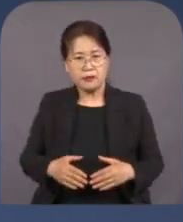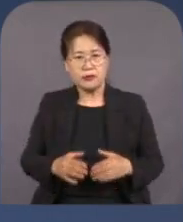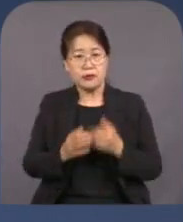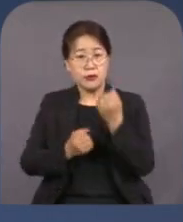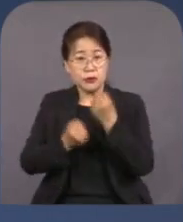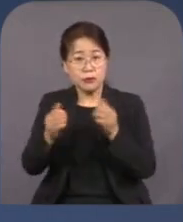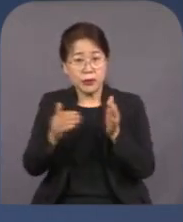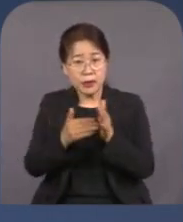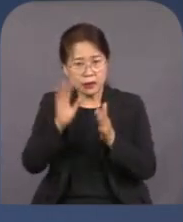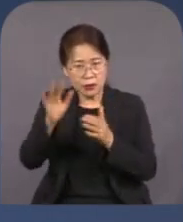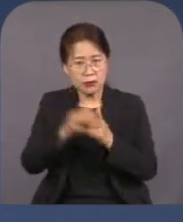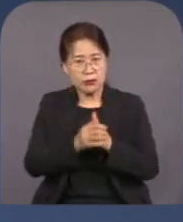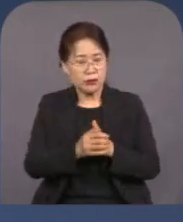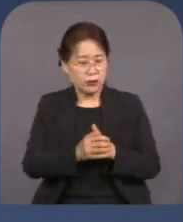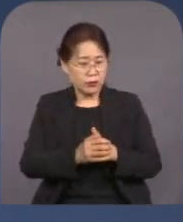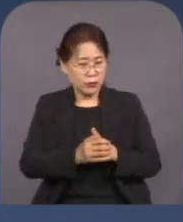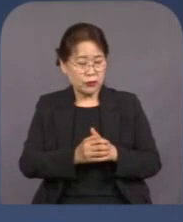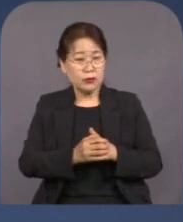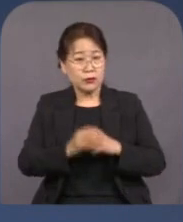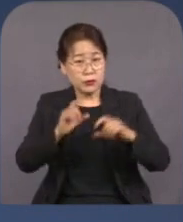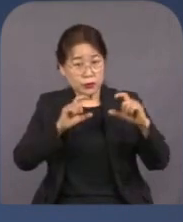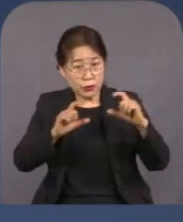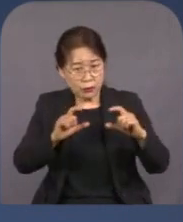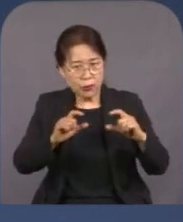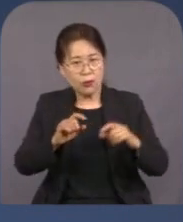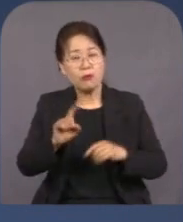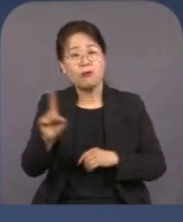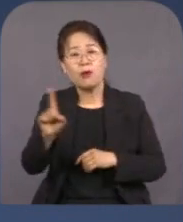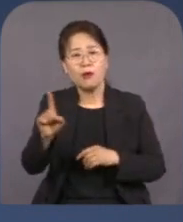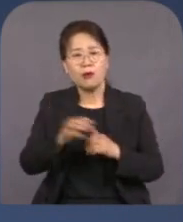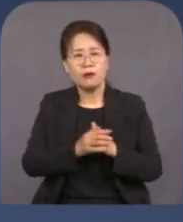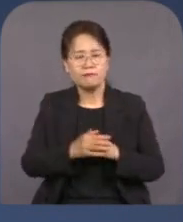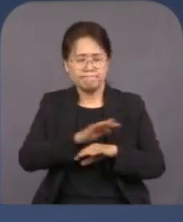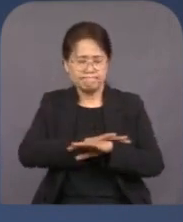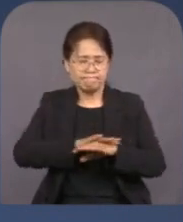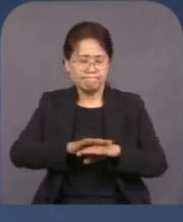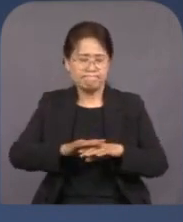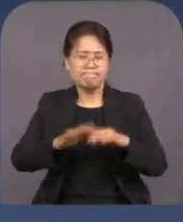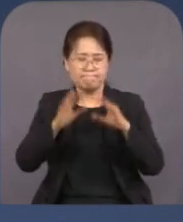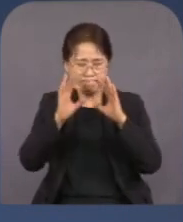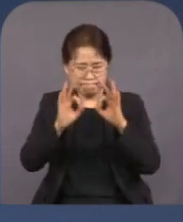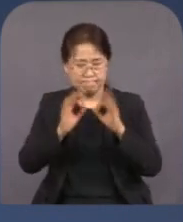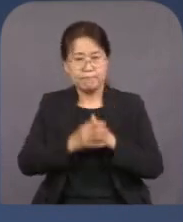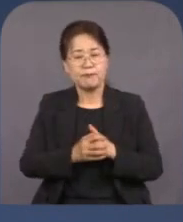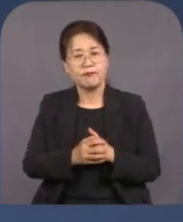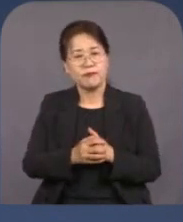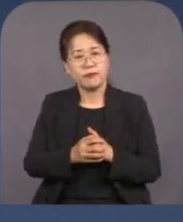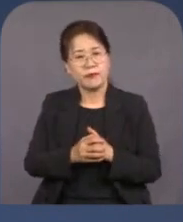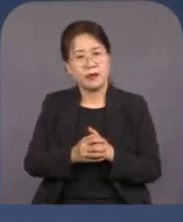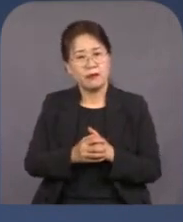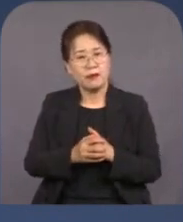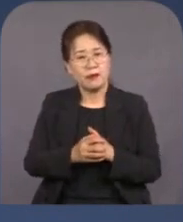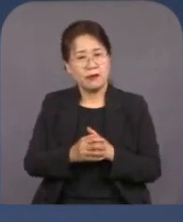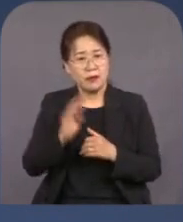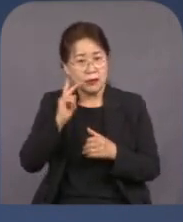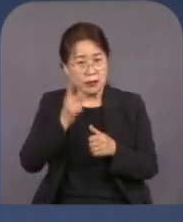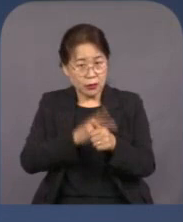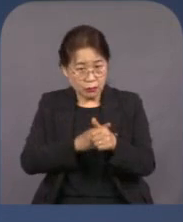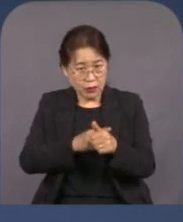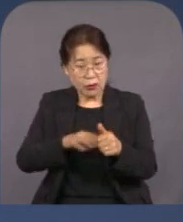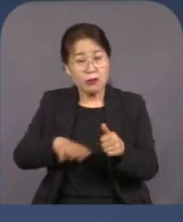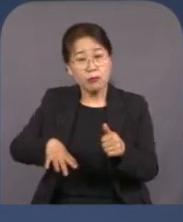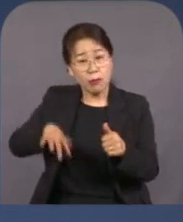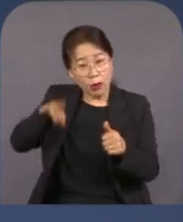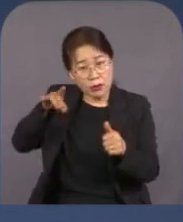연여강조하고 있는 기도들에 대해서 우리가 한번 자세하게 생각을 해보도록 하겠습니다 자 사도 바울은 먼저